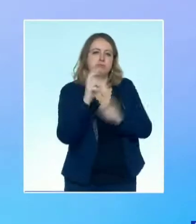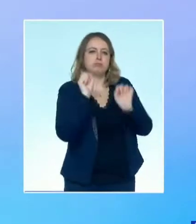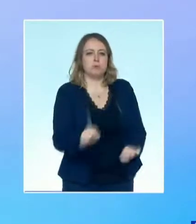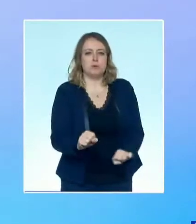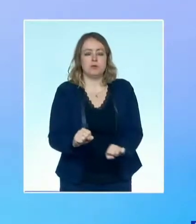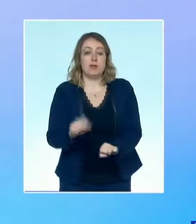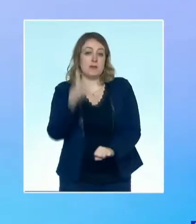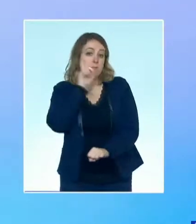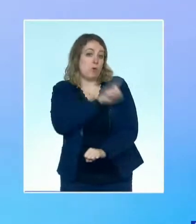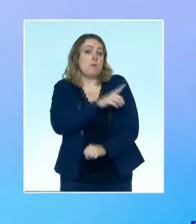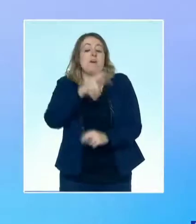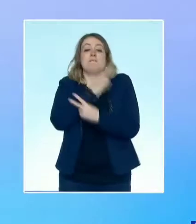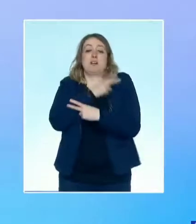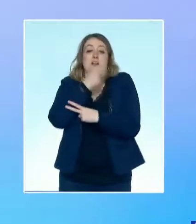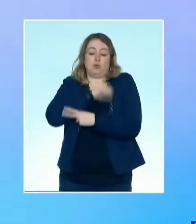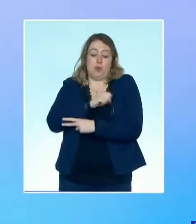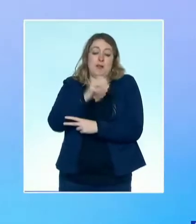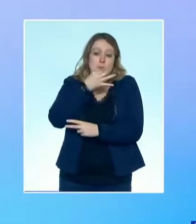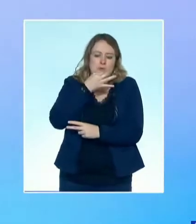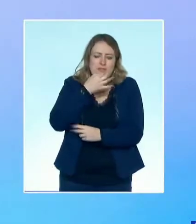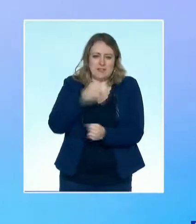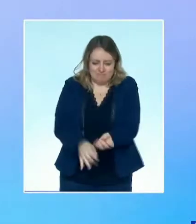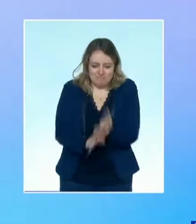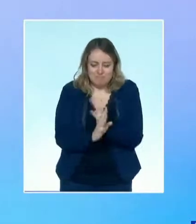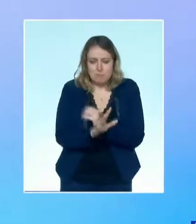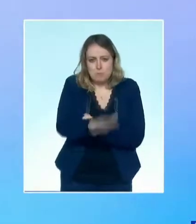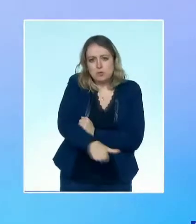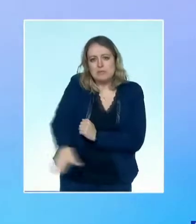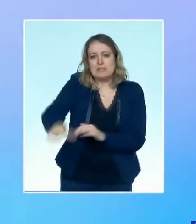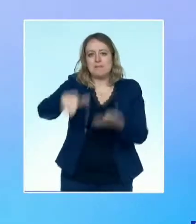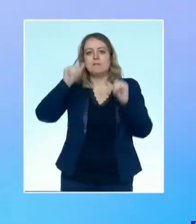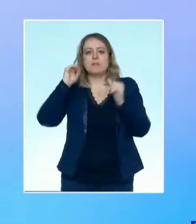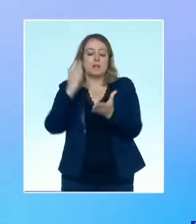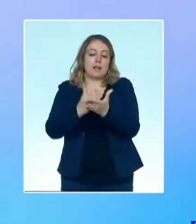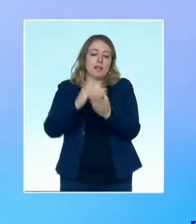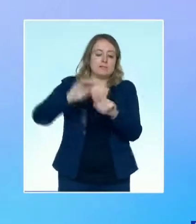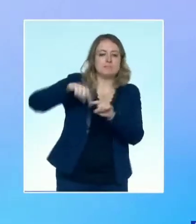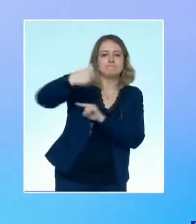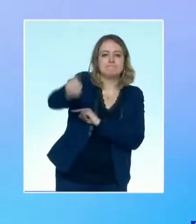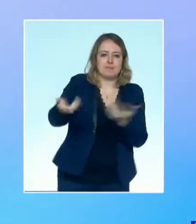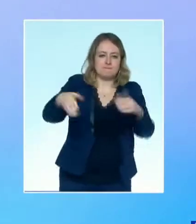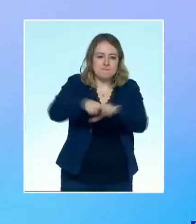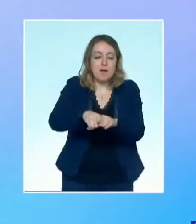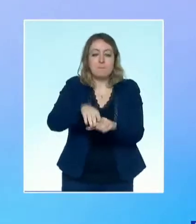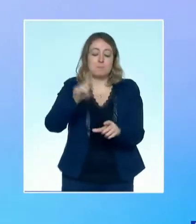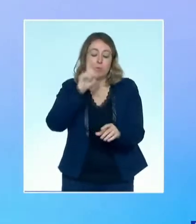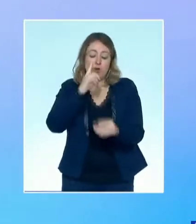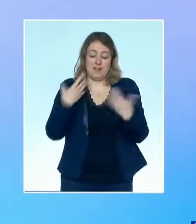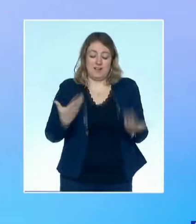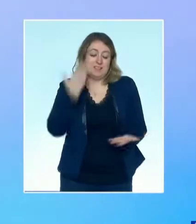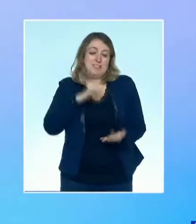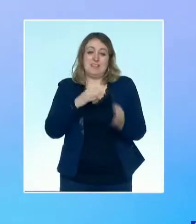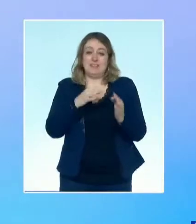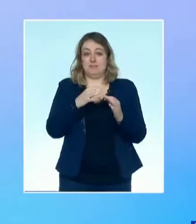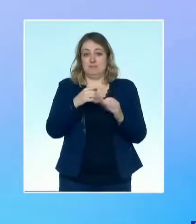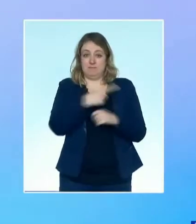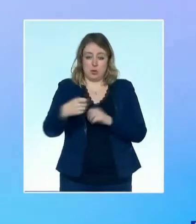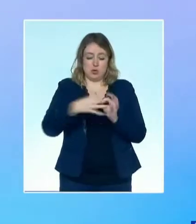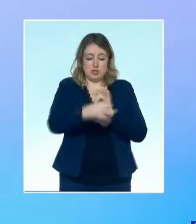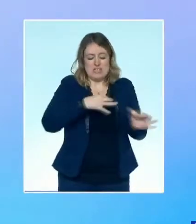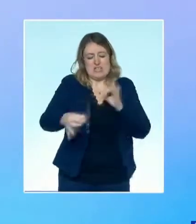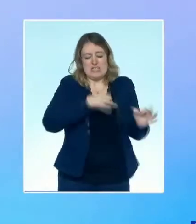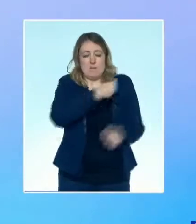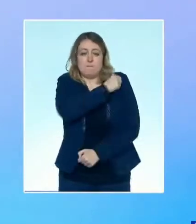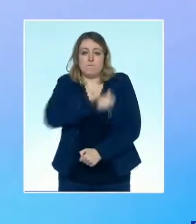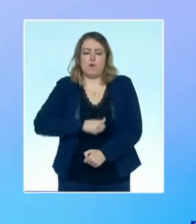pour commencer à protéger les plus petits, pour éviter les fermetures de classes, les fermetures d'écoles, et que le virus qui circule très très fortement dans cette catégorie d'âge, le